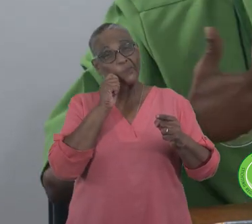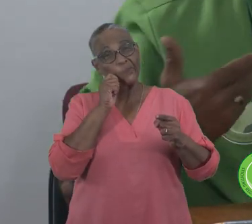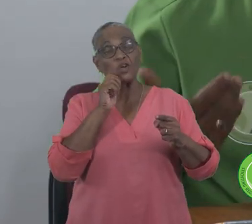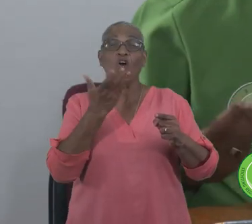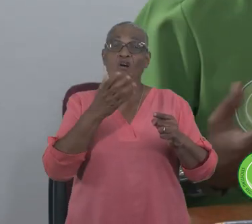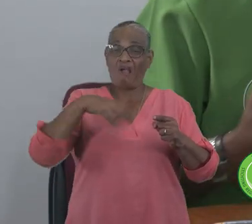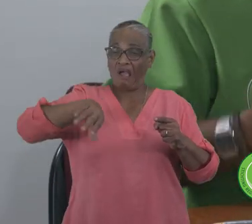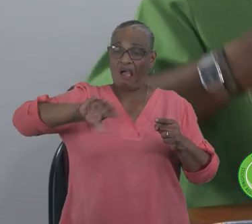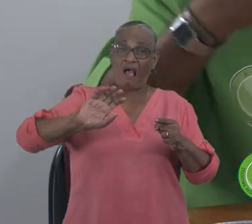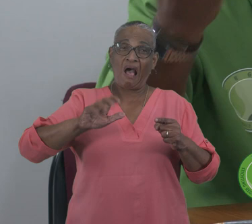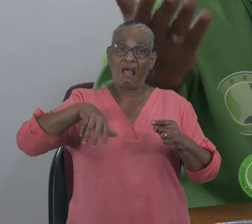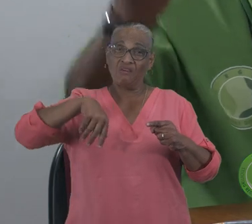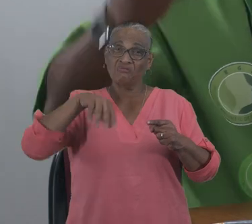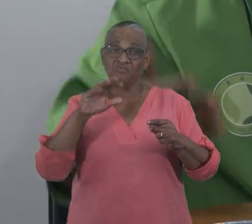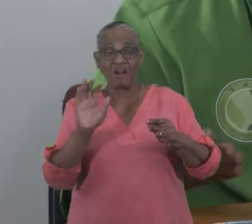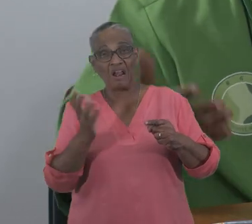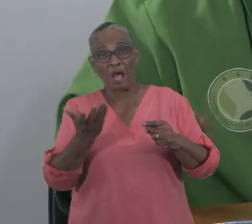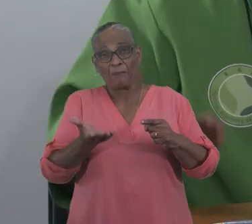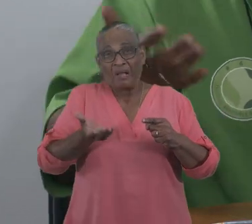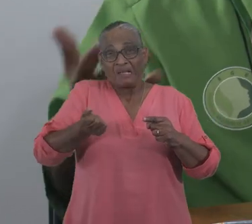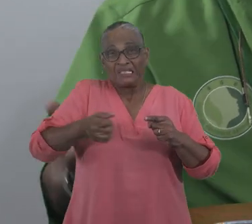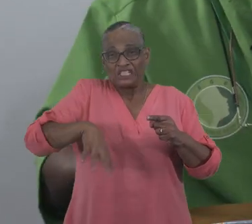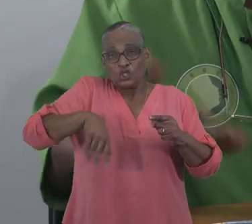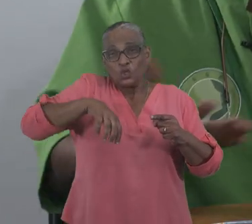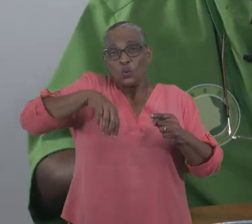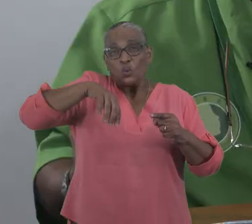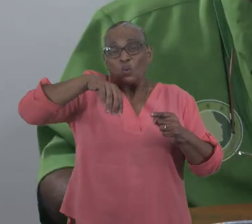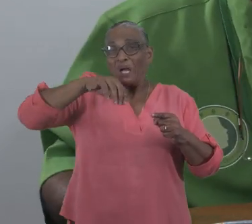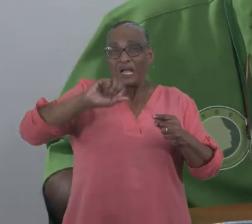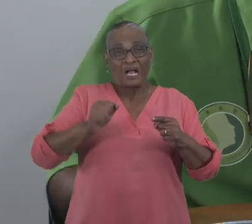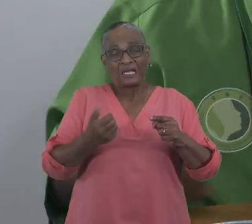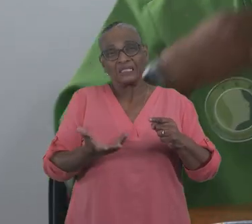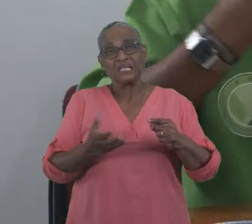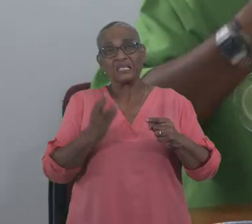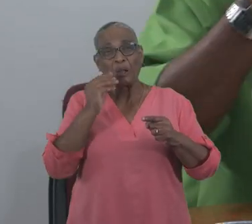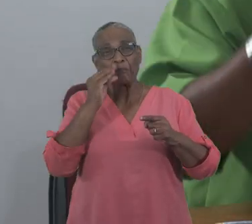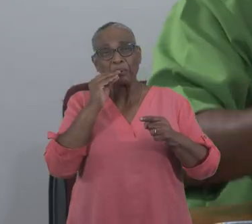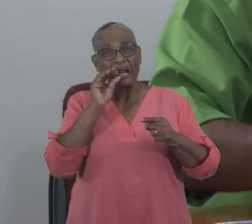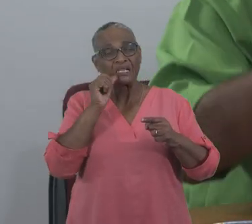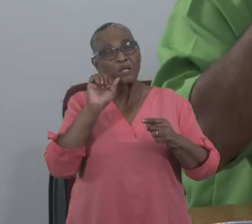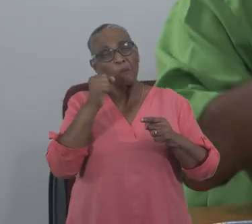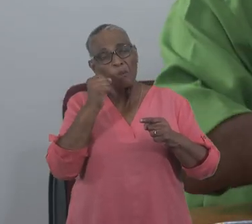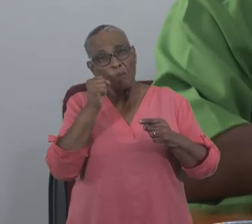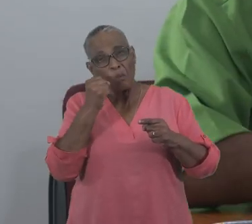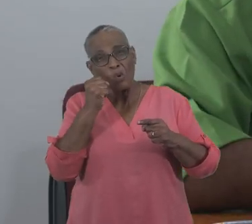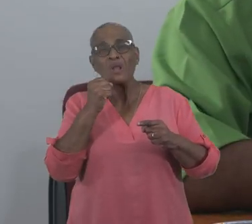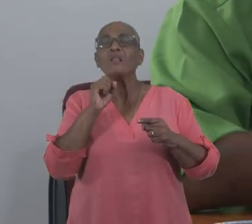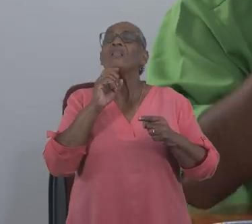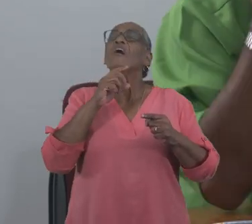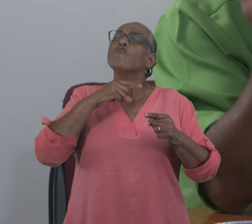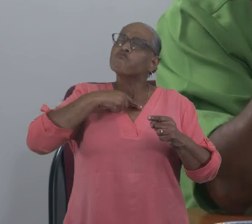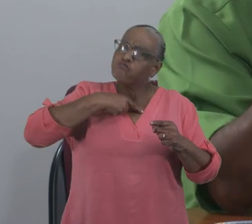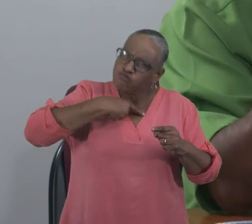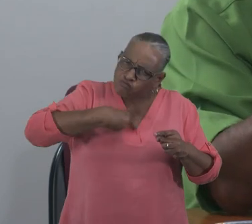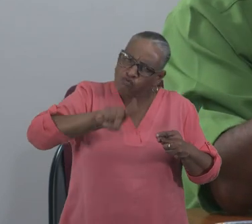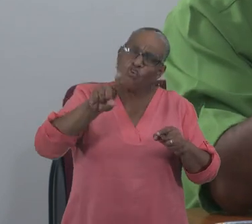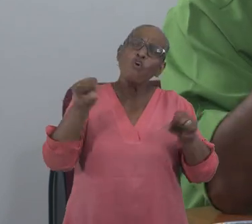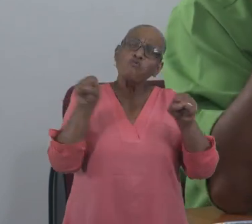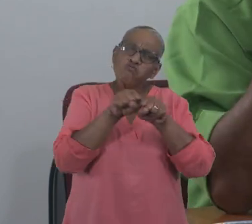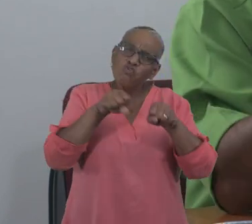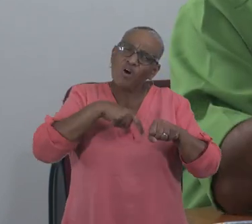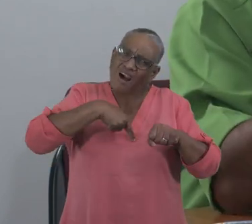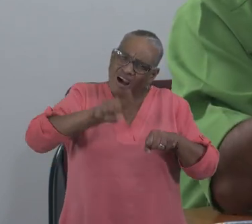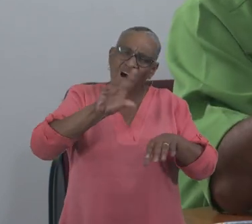mofoi kokrom, anune, verlam, anoma opo, kraktino de, en het tak zo boom, zo gauw mogelijk, denk eraan,